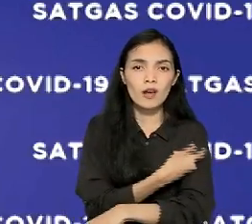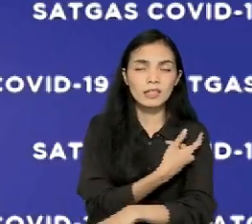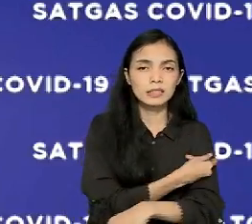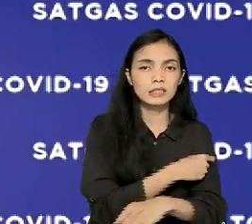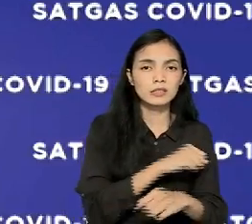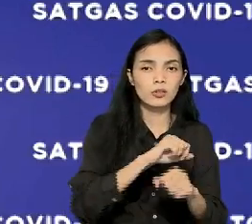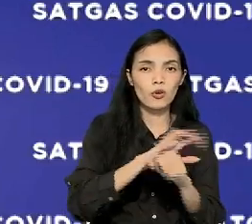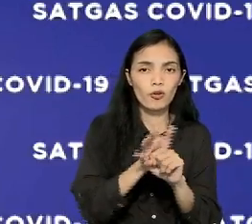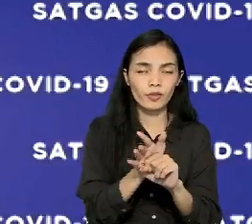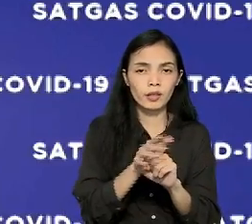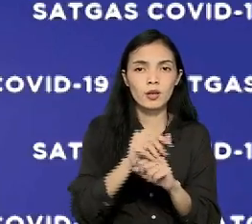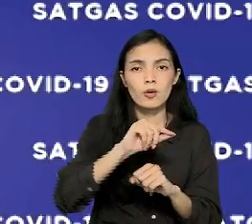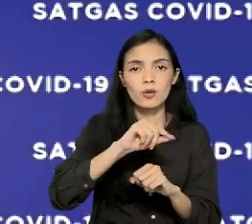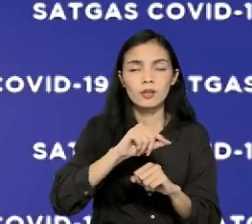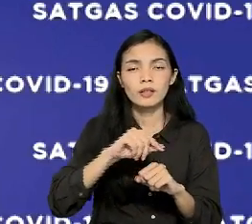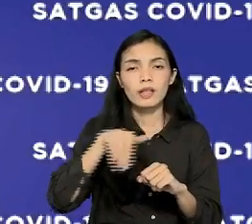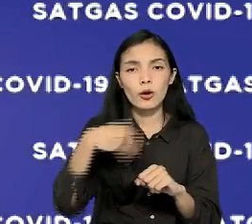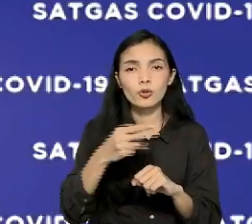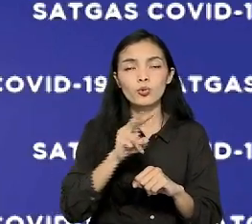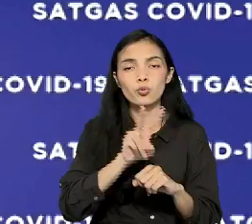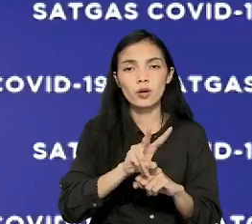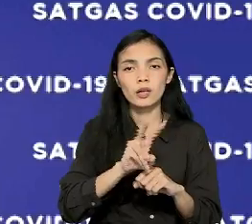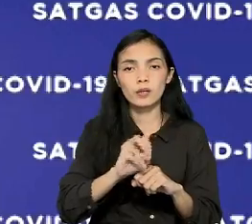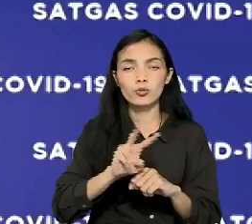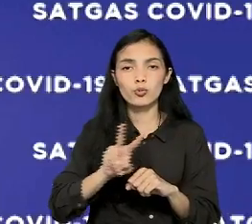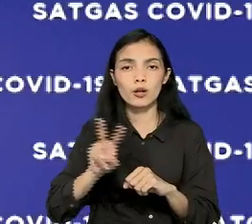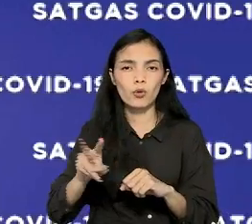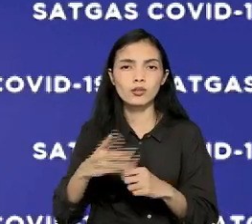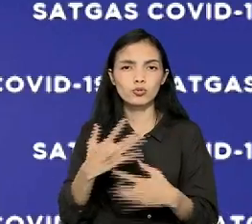COVID-19 di pertengahan tahun 2022.